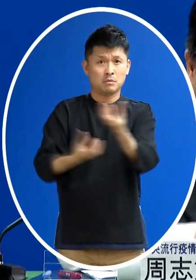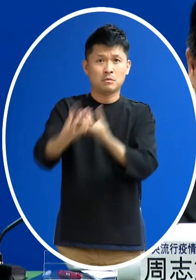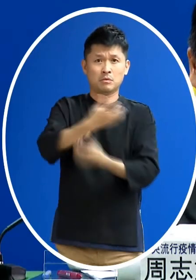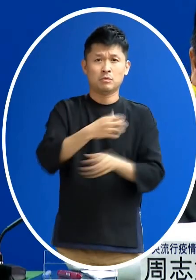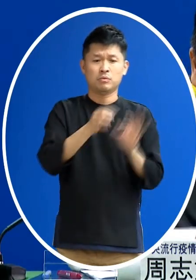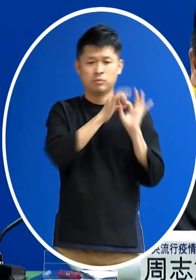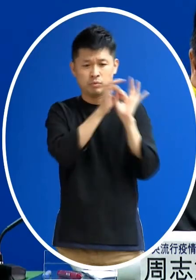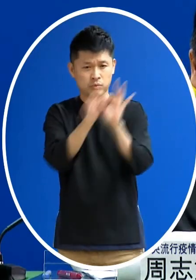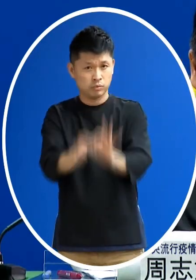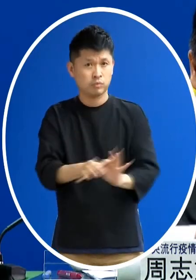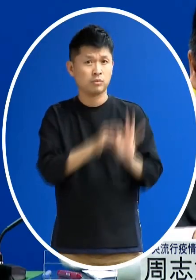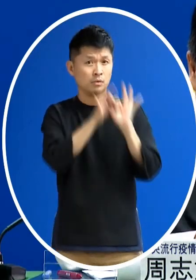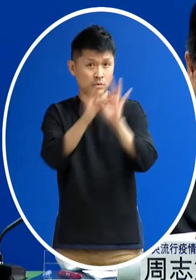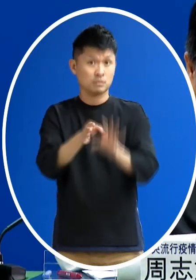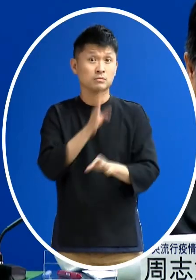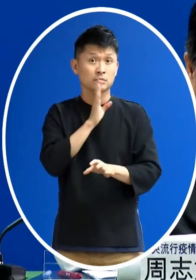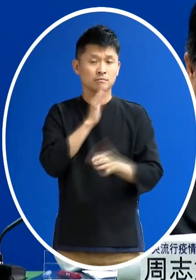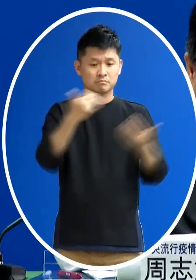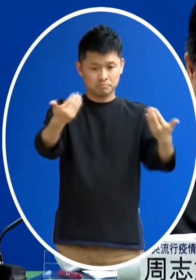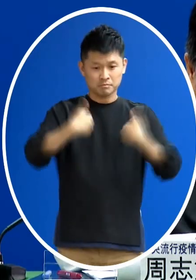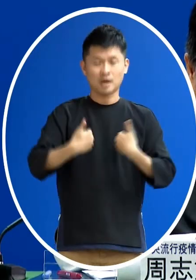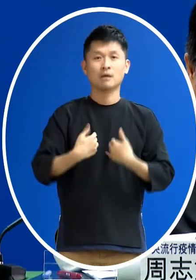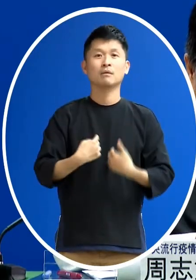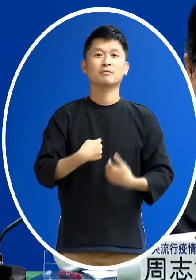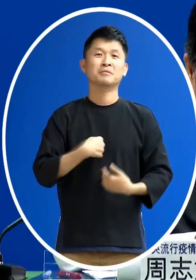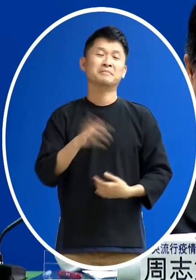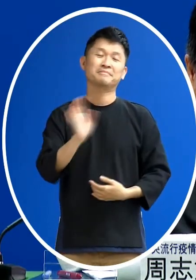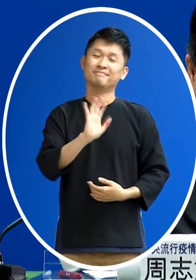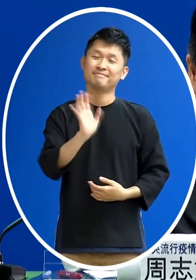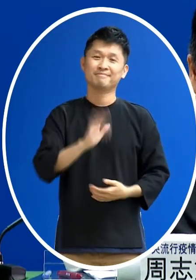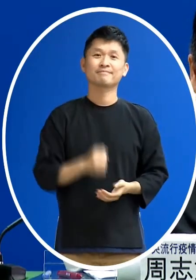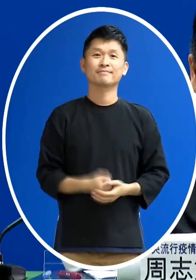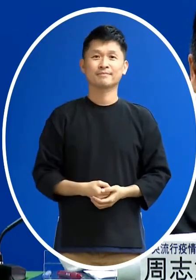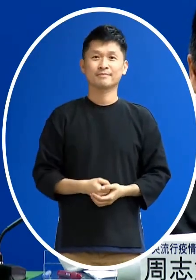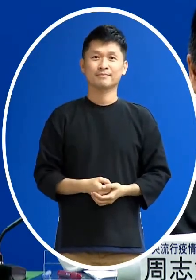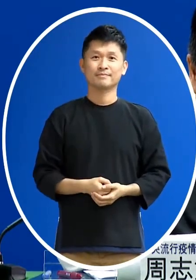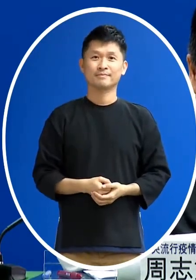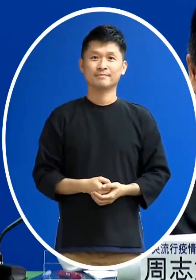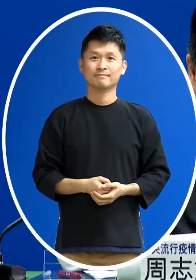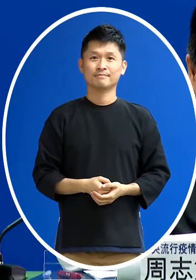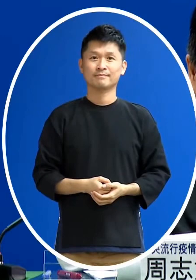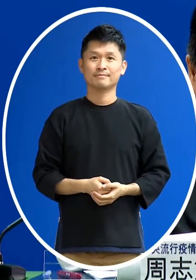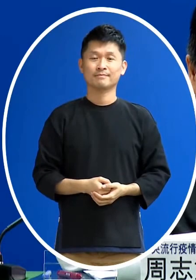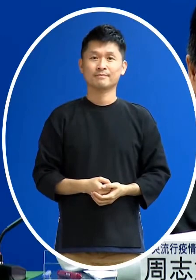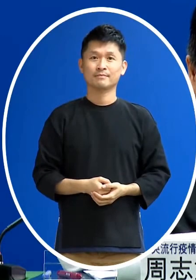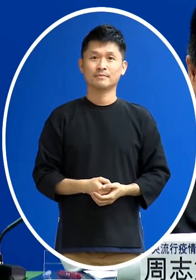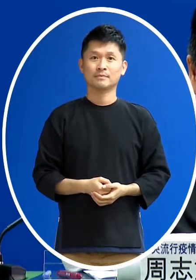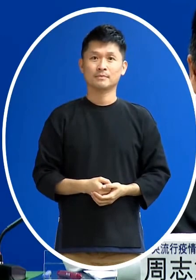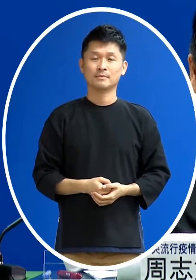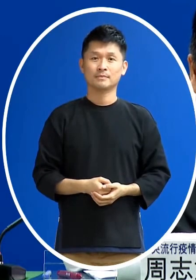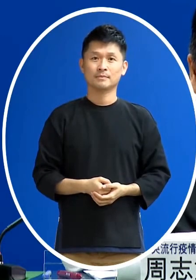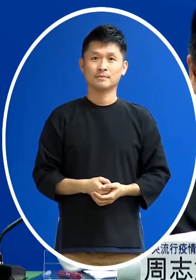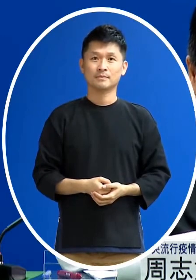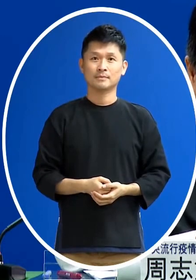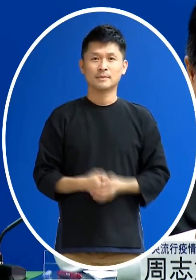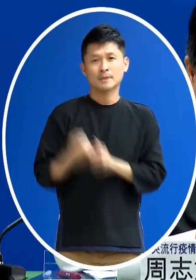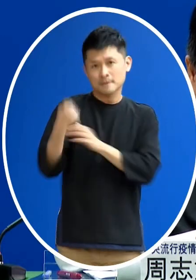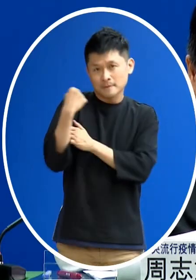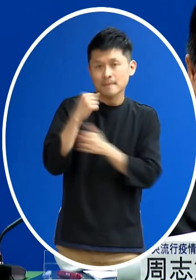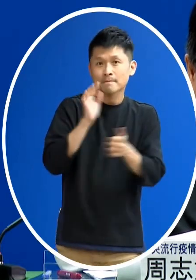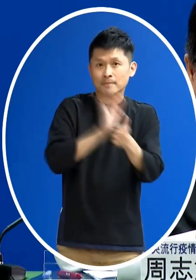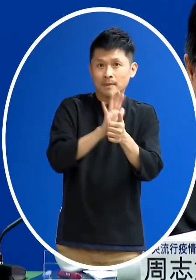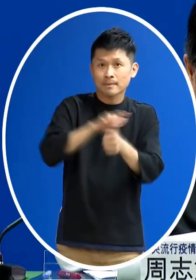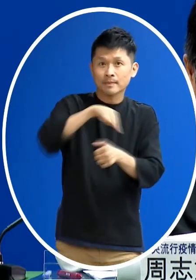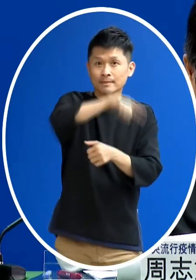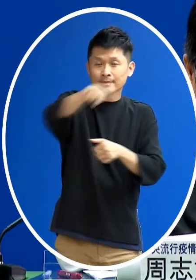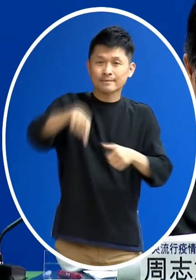想请大家也不用特别聚焦于我本身哈，那这个只是一个，就是说我们尽力让大家能够维护一个安